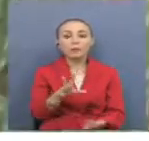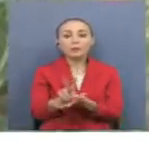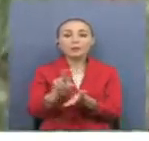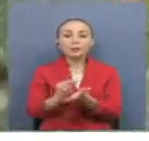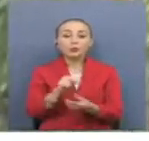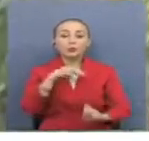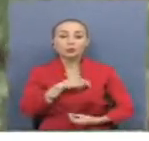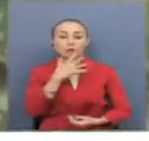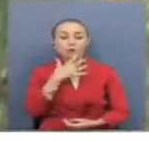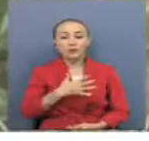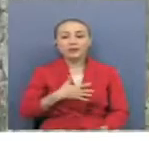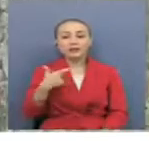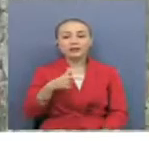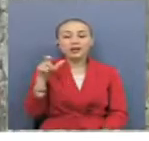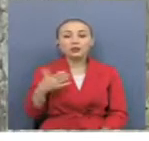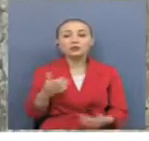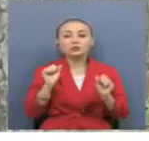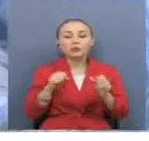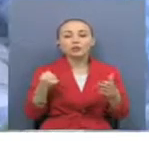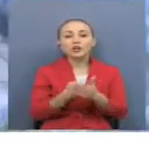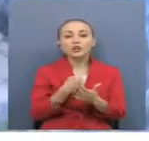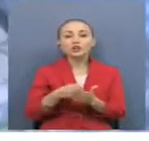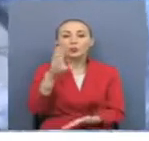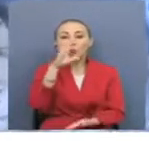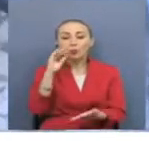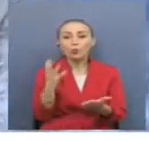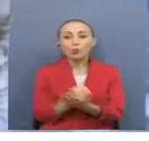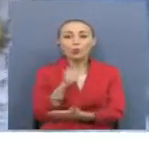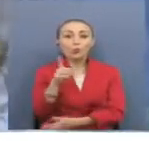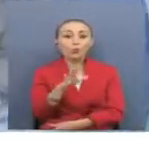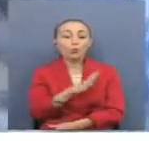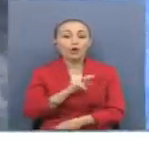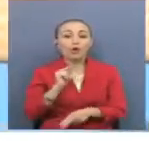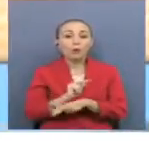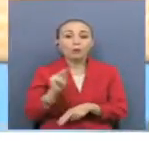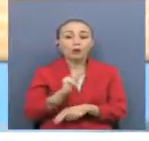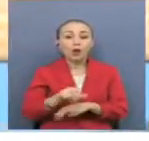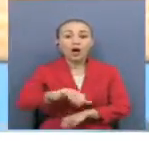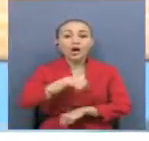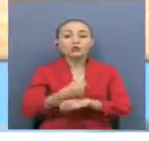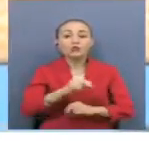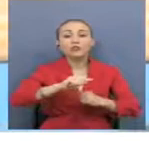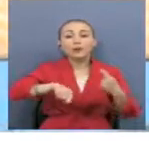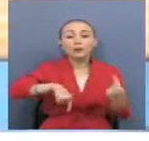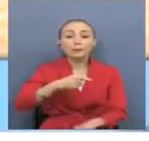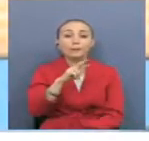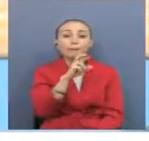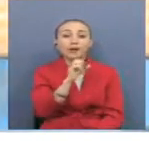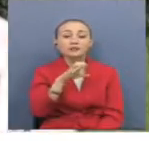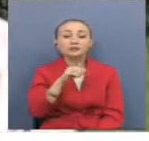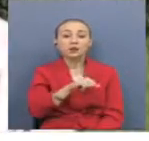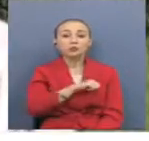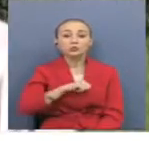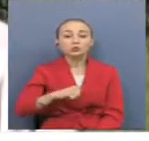өнеге етерлік. Былтыр бастау бизнес негіздері бойынша қысқа мерзімді оқудан өткен Дәулет Қасымов аралардың ұясын өз қолымен жасап, омарташылық кәсіпке бет